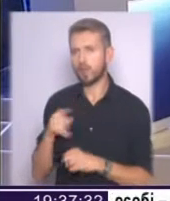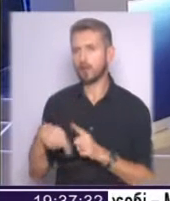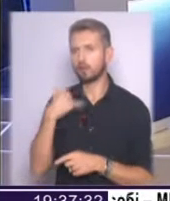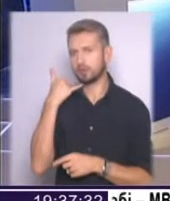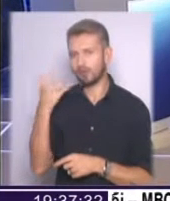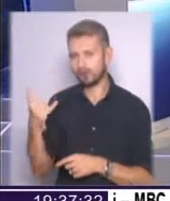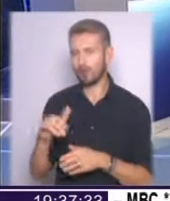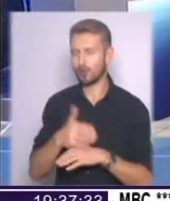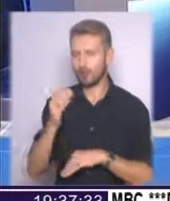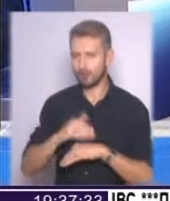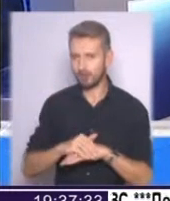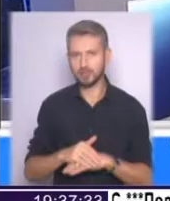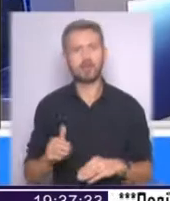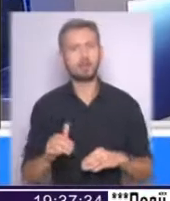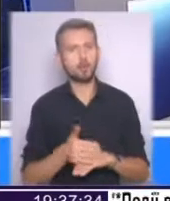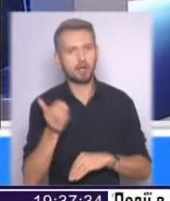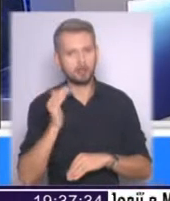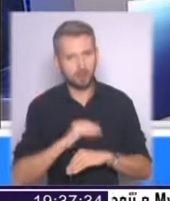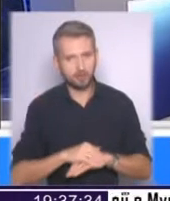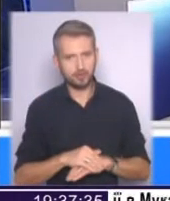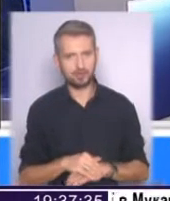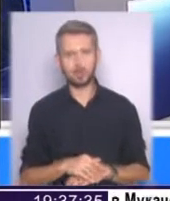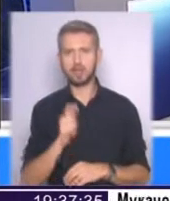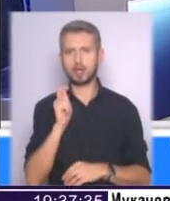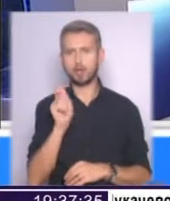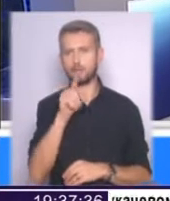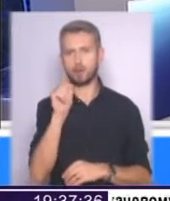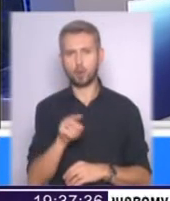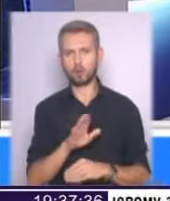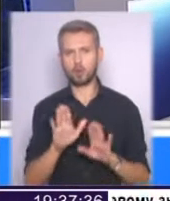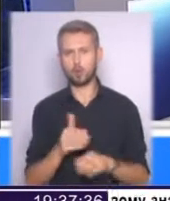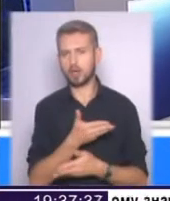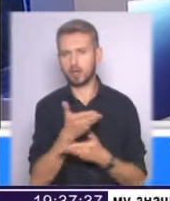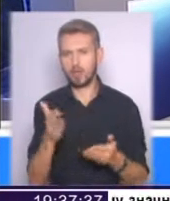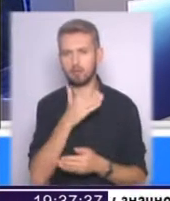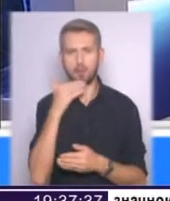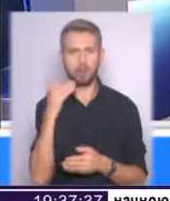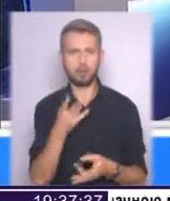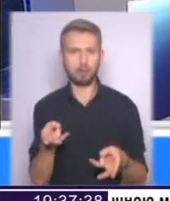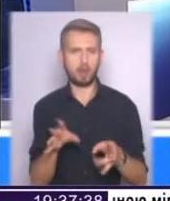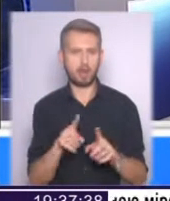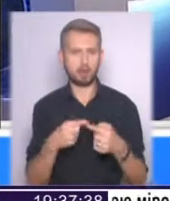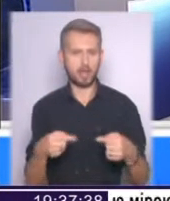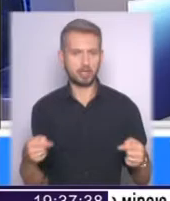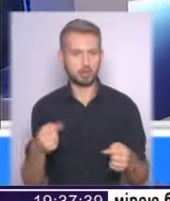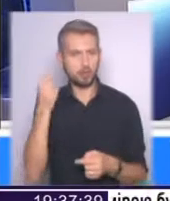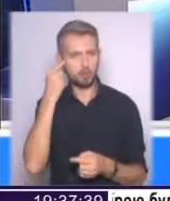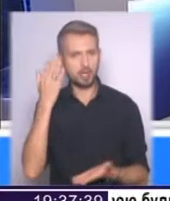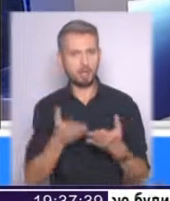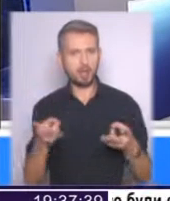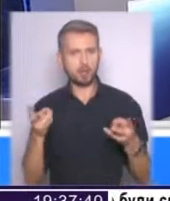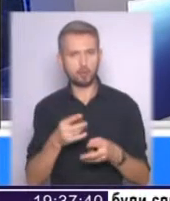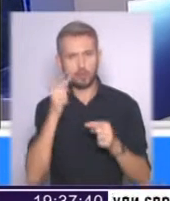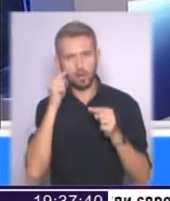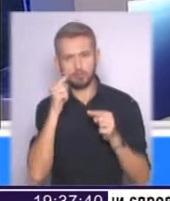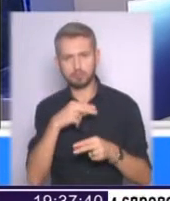Добрий вечір вам. Добрий вечір. Добрий вечір. Задаю вопрос не тільки вам, а многим остальным. І думаю, наверно, нужно обратить свой